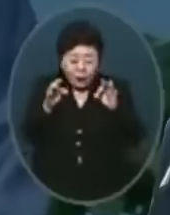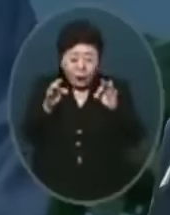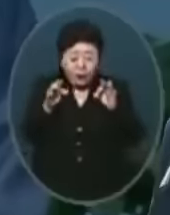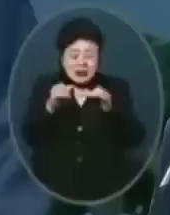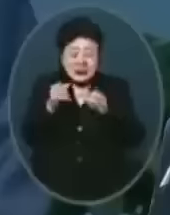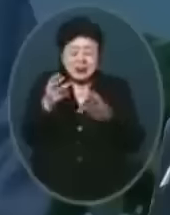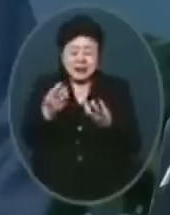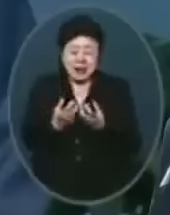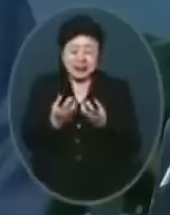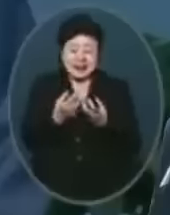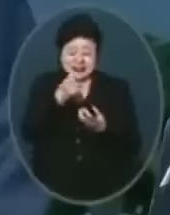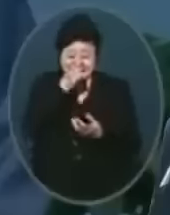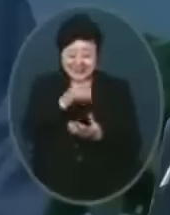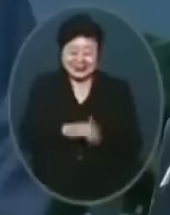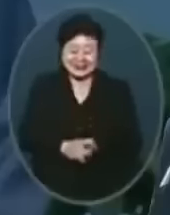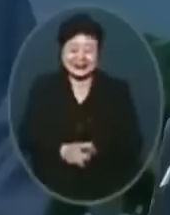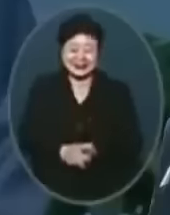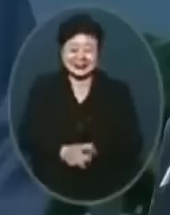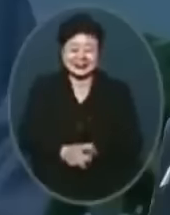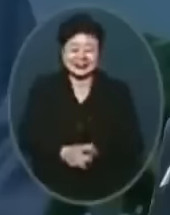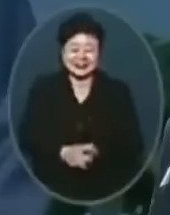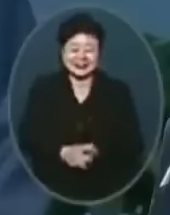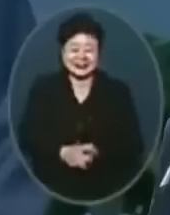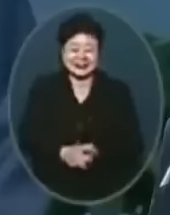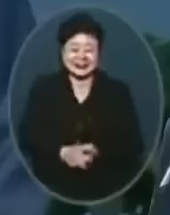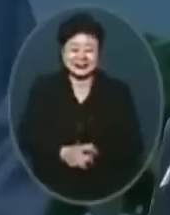바라본 사람들이 많았습니다.